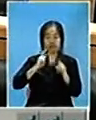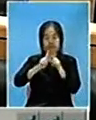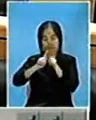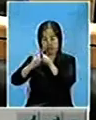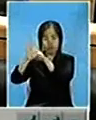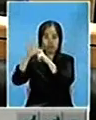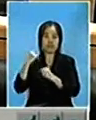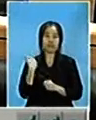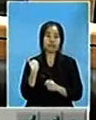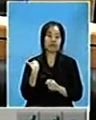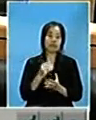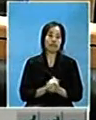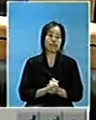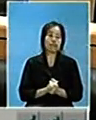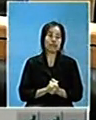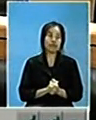ด